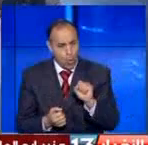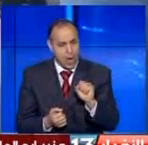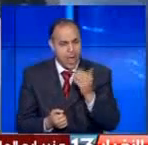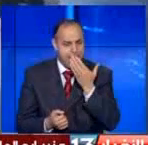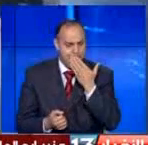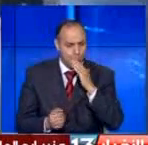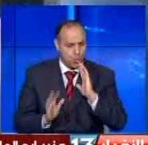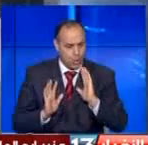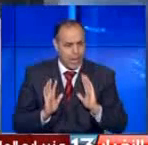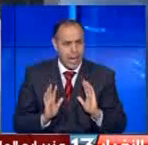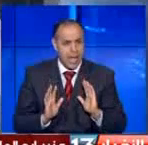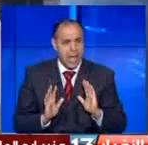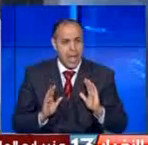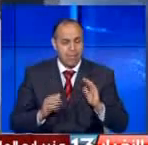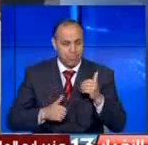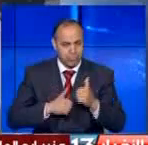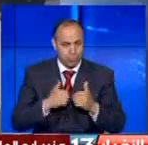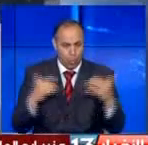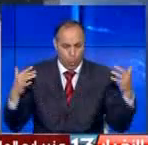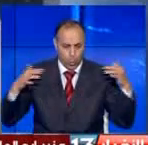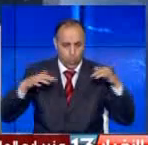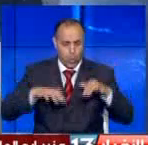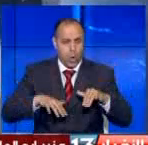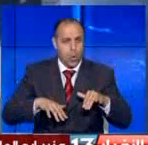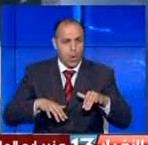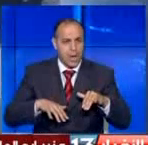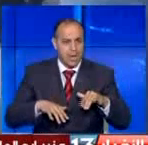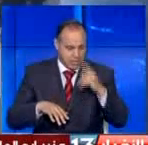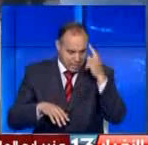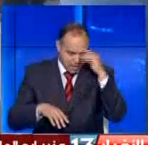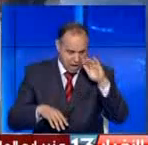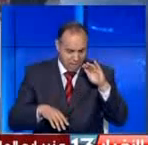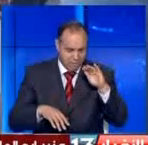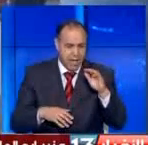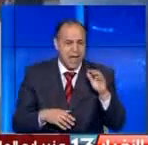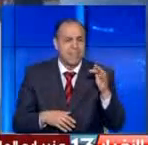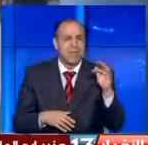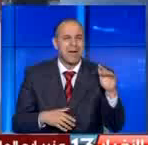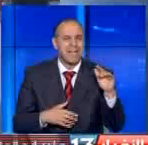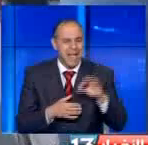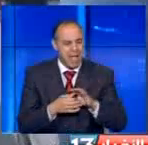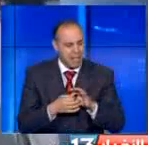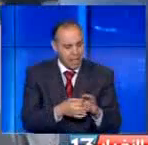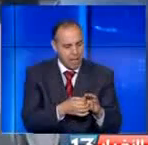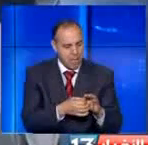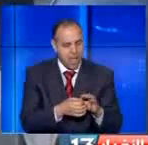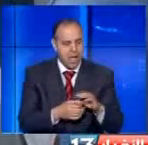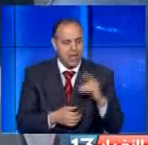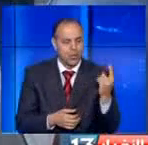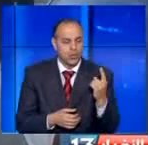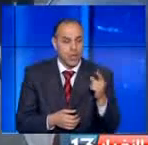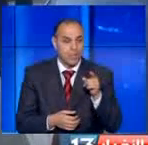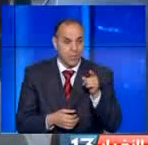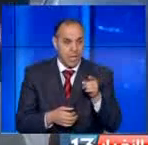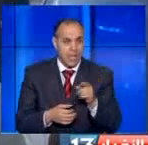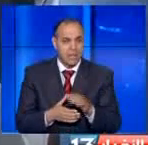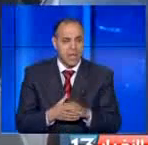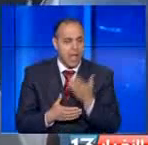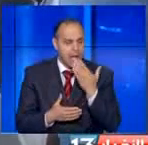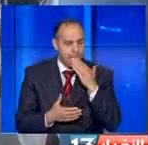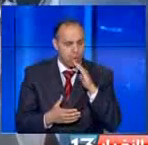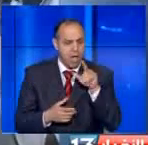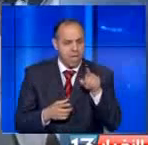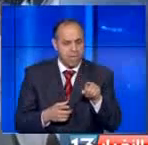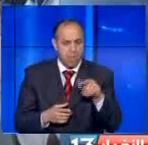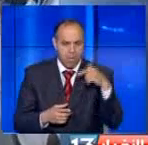والحمد لله معناتها في الدورة دي الناس جاي زيار من كل بلاصة، كما تعرفوا تمغزة هي فرض روحها بالمناظر الطبيعية، فهمني، والحمد لله